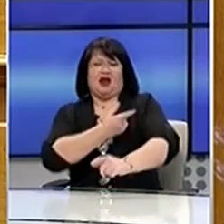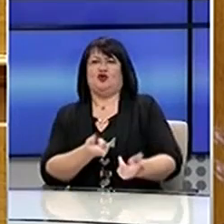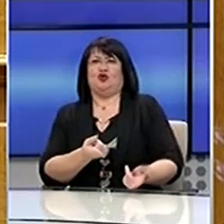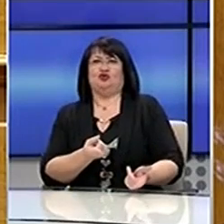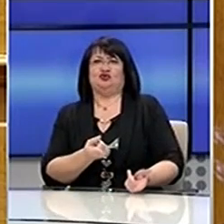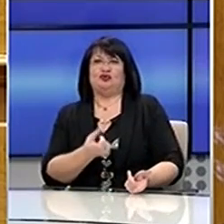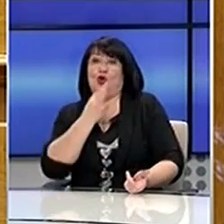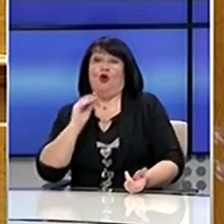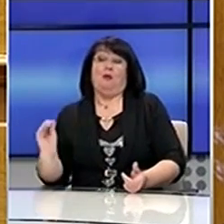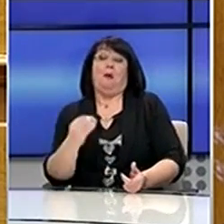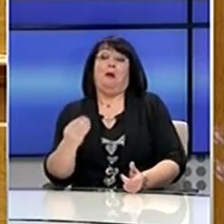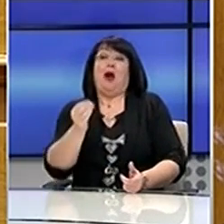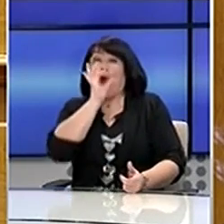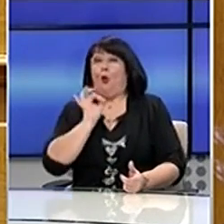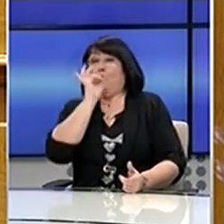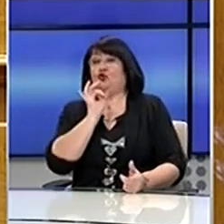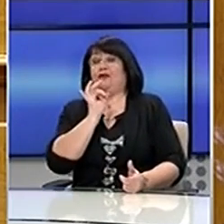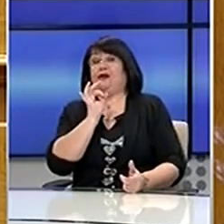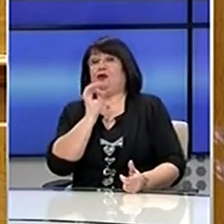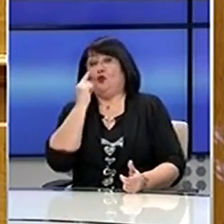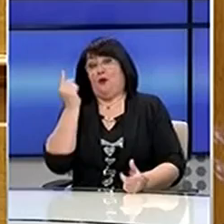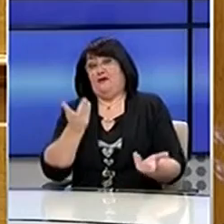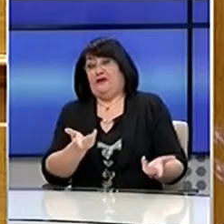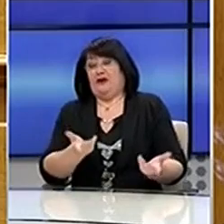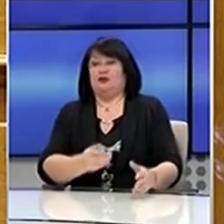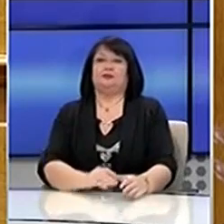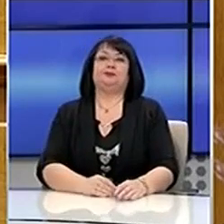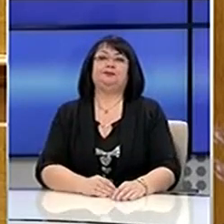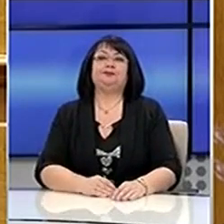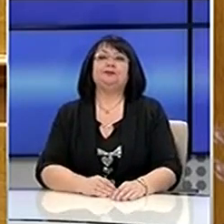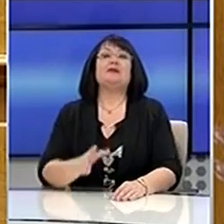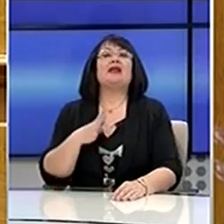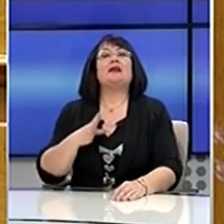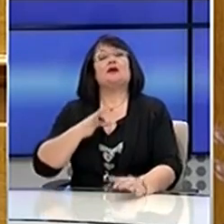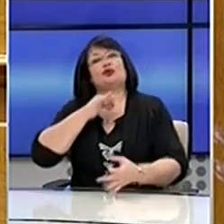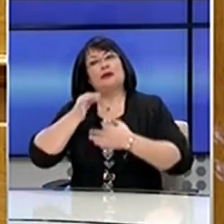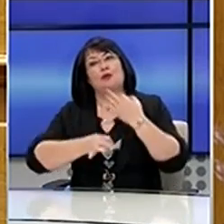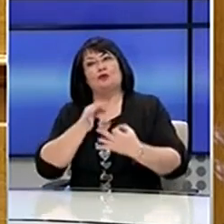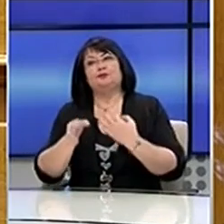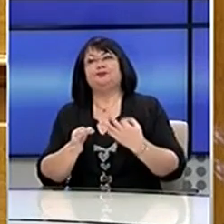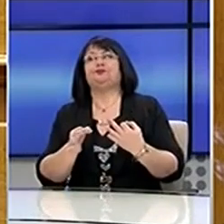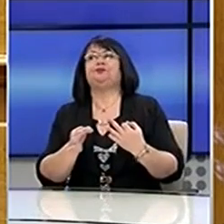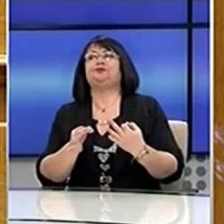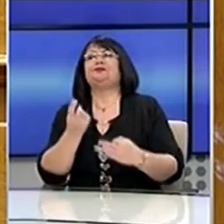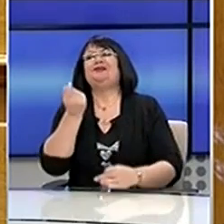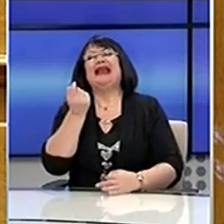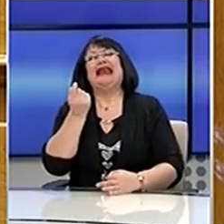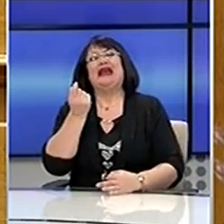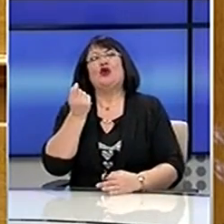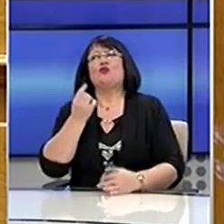να το διαπιστώσει. Θέλω να αναφερθώ λίγο